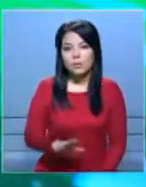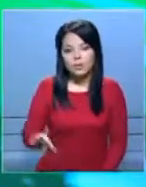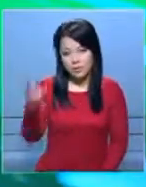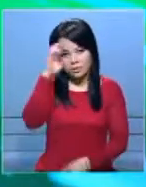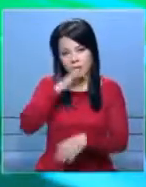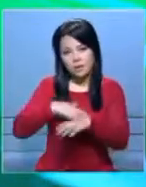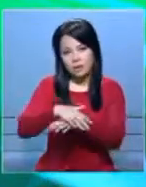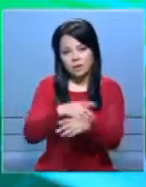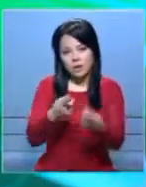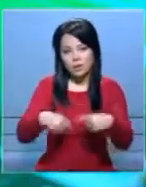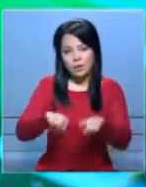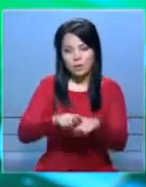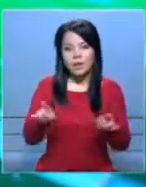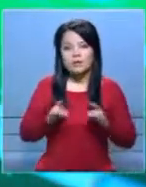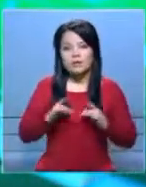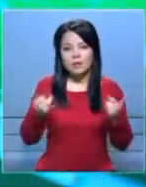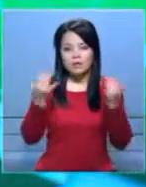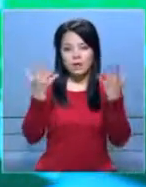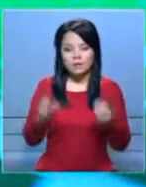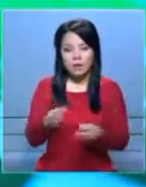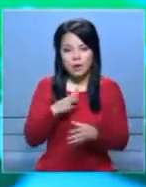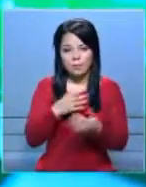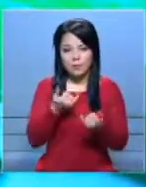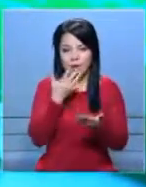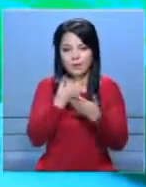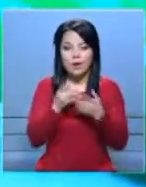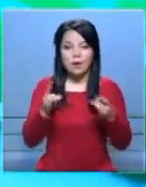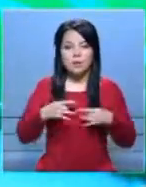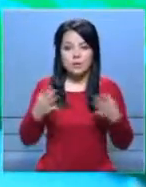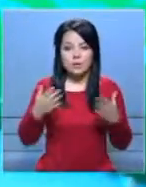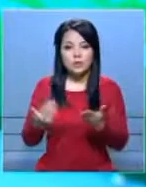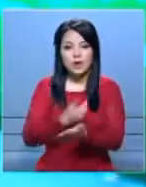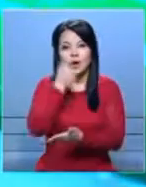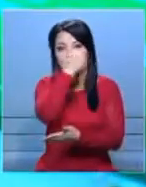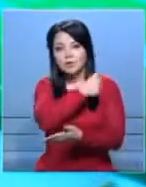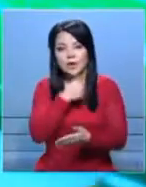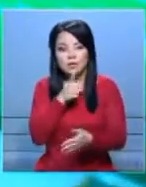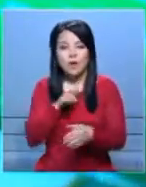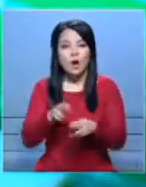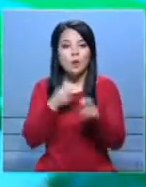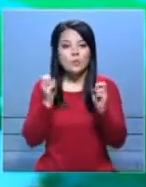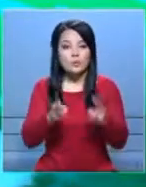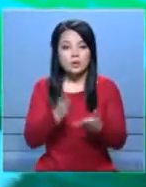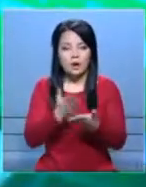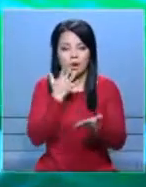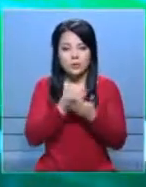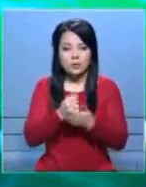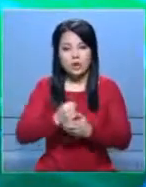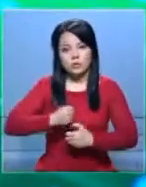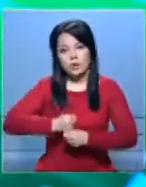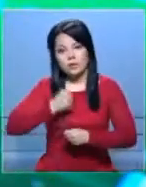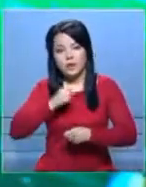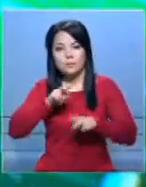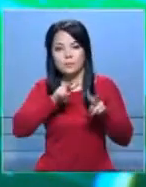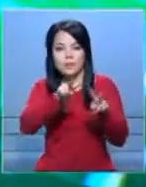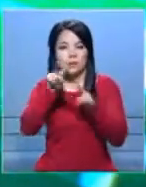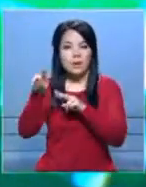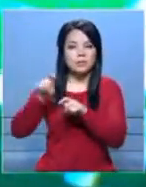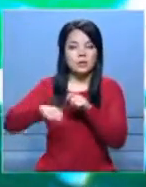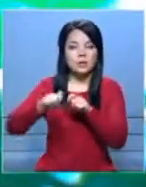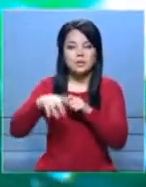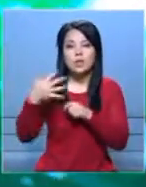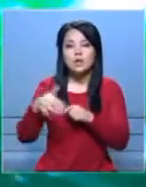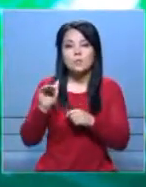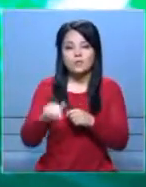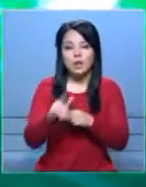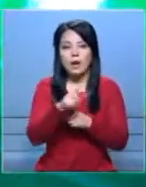Еуропа елдері Рождестволық жәрмеңке кезінде қауіпсіздік шараларын күшейтіп жатыр. Олар әдетте Германияда көп өтеді. Жыл сайын мұндай шараларға 50 миллион адамға